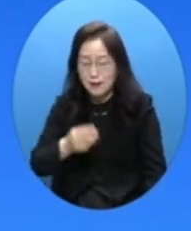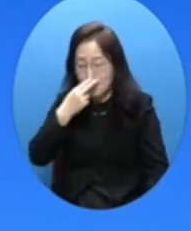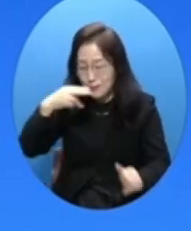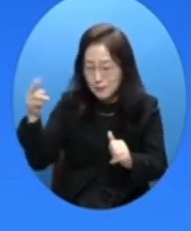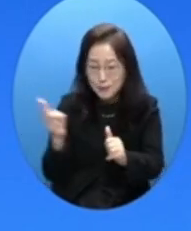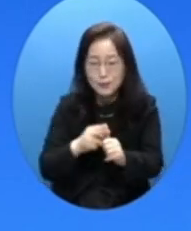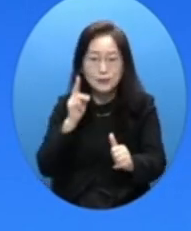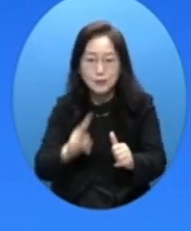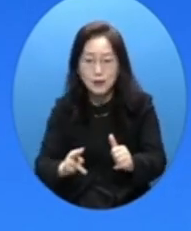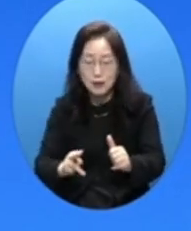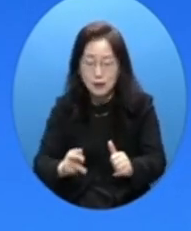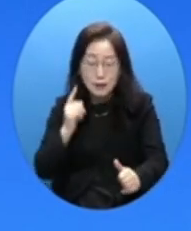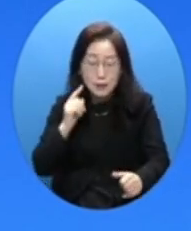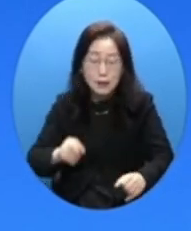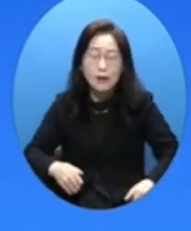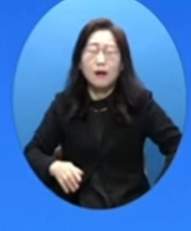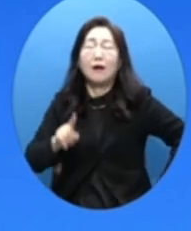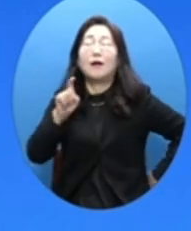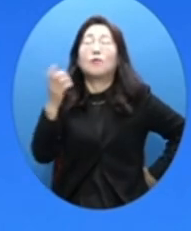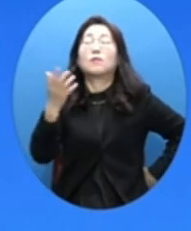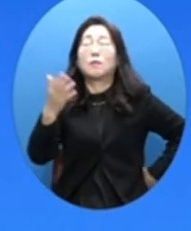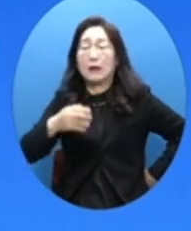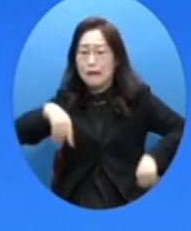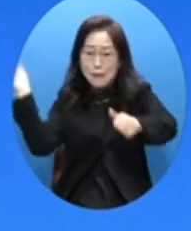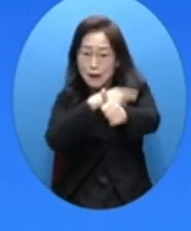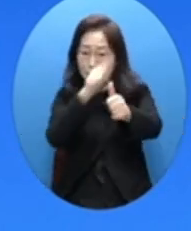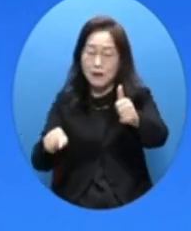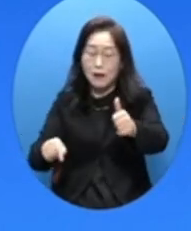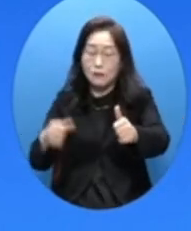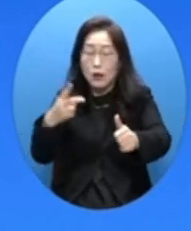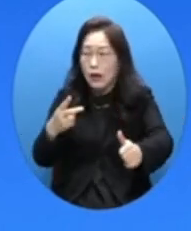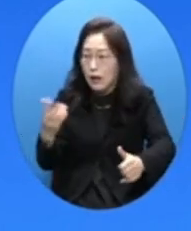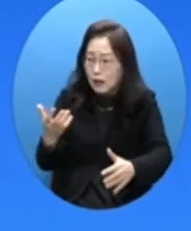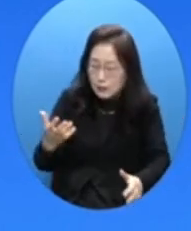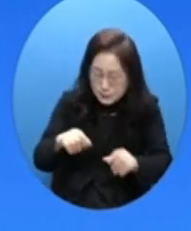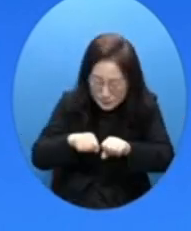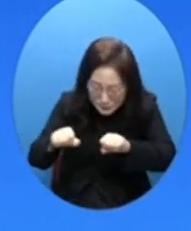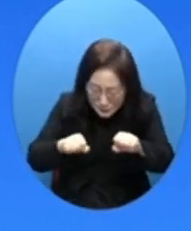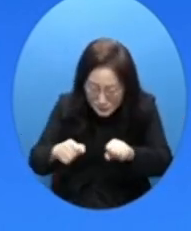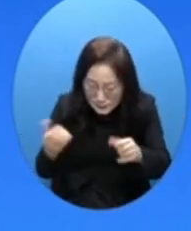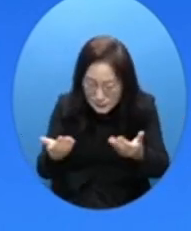등에 채찍이 내려쳐지고 병에 들면